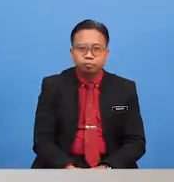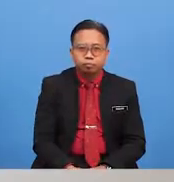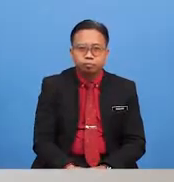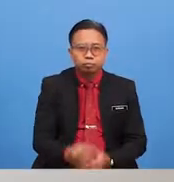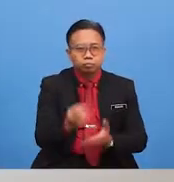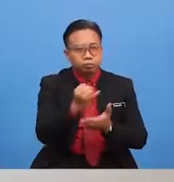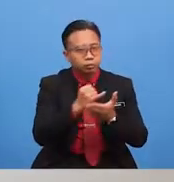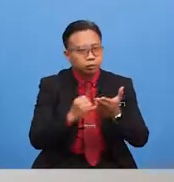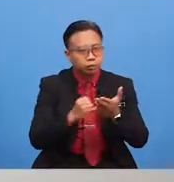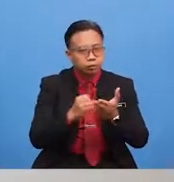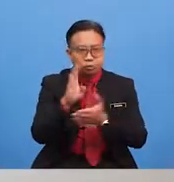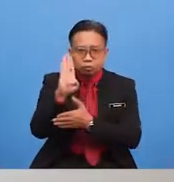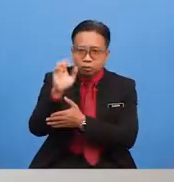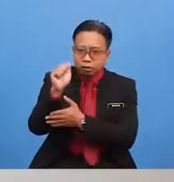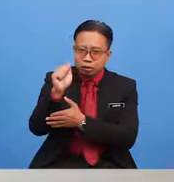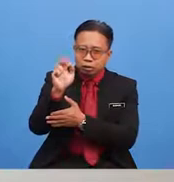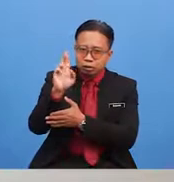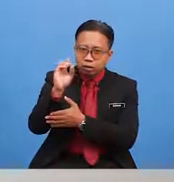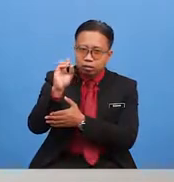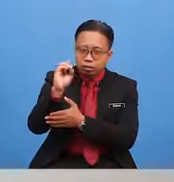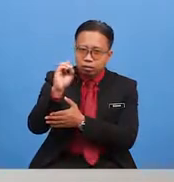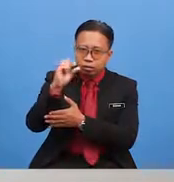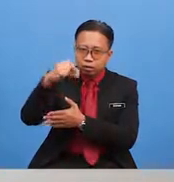Karya Portrait of a Young Woman